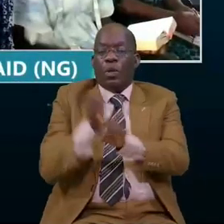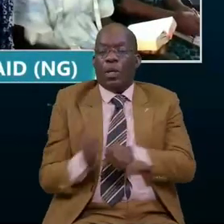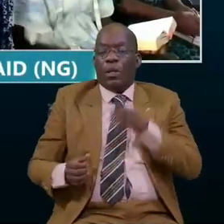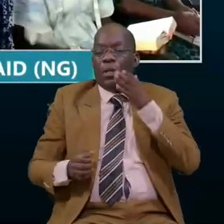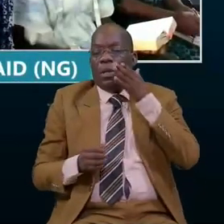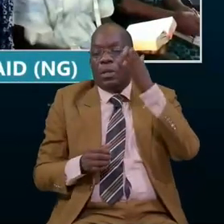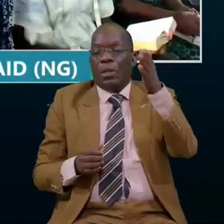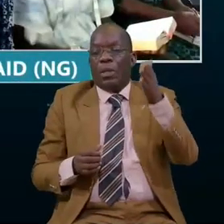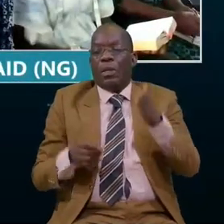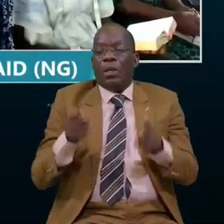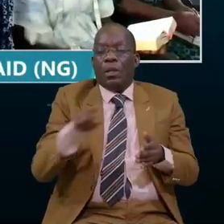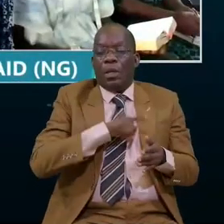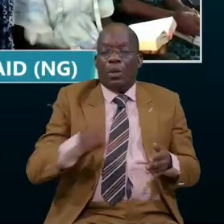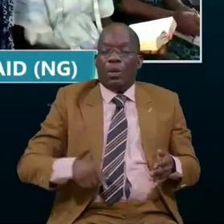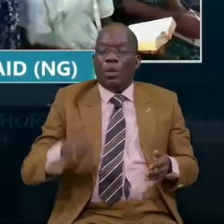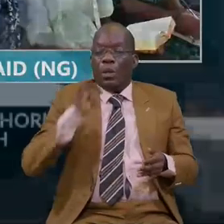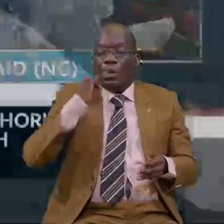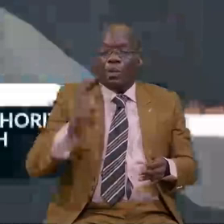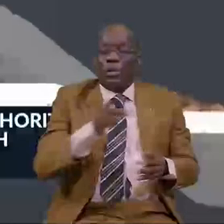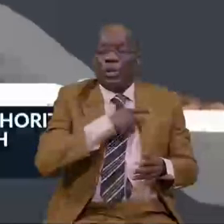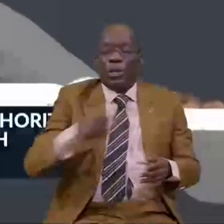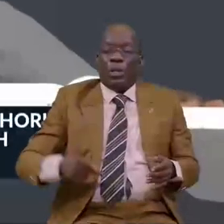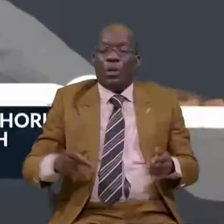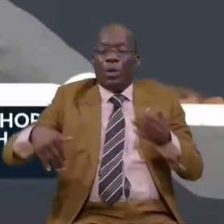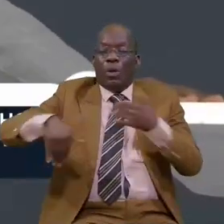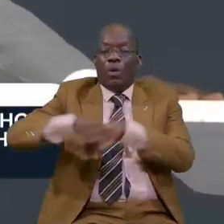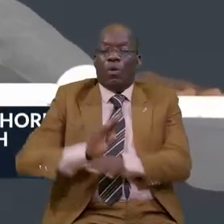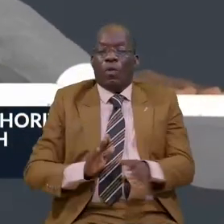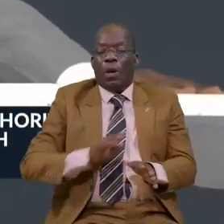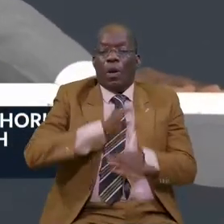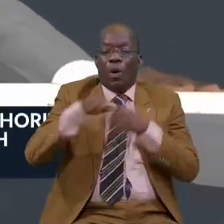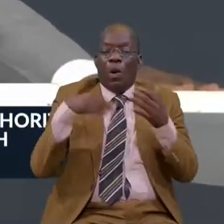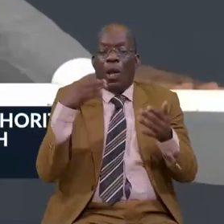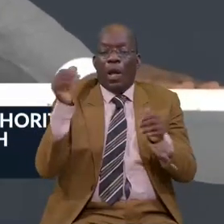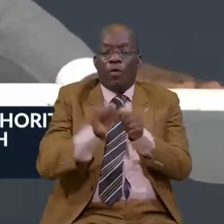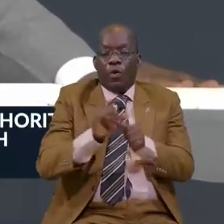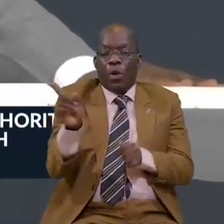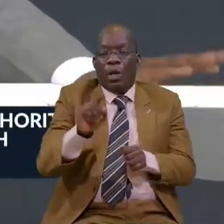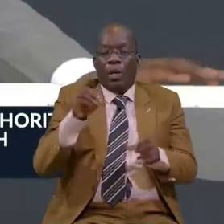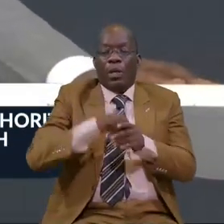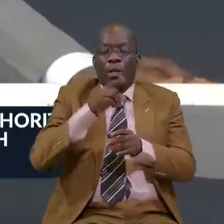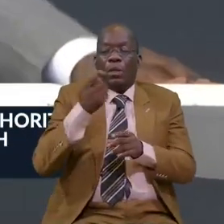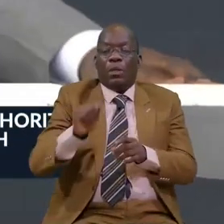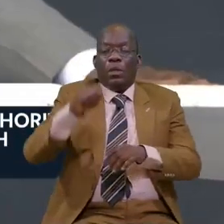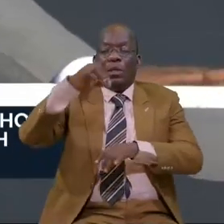aller aux extrémités de la terre, nous voyageons de Jérusalem avant d'y arriver. Mais le Seigneur est roi